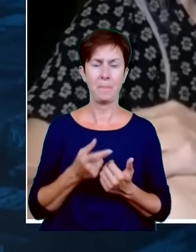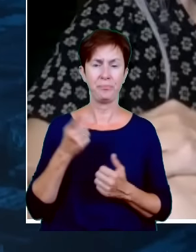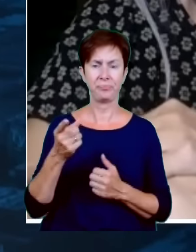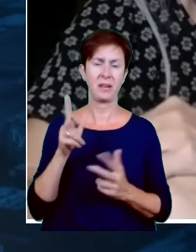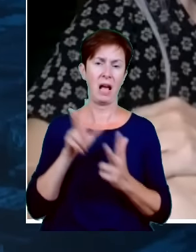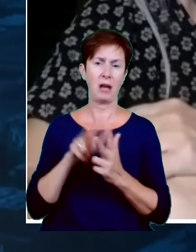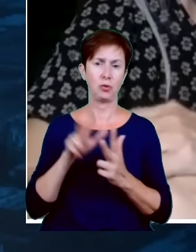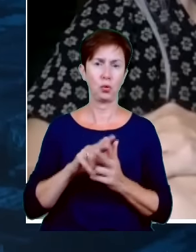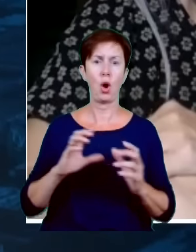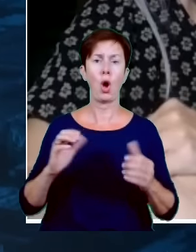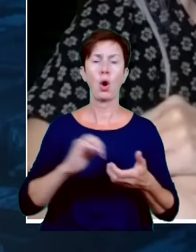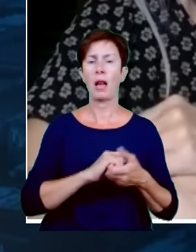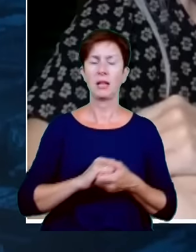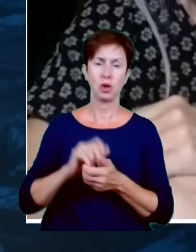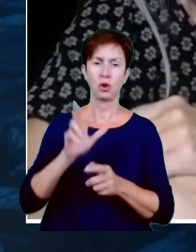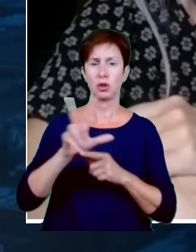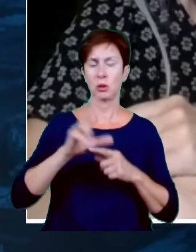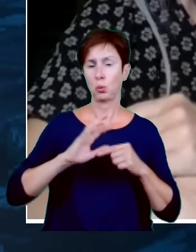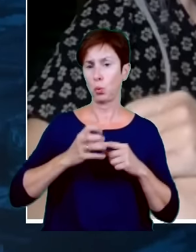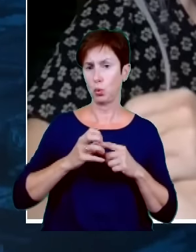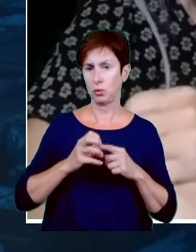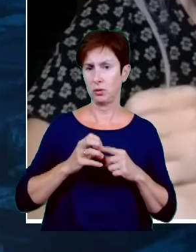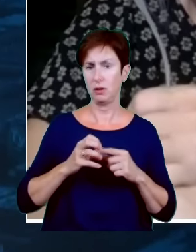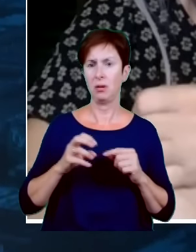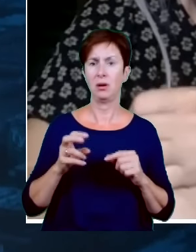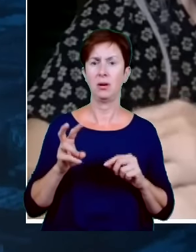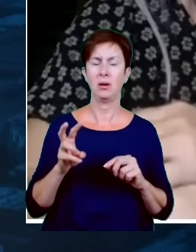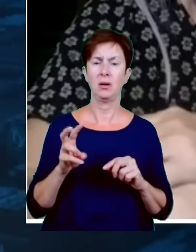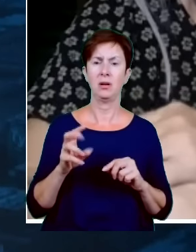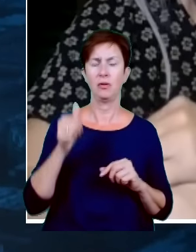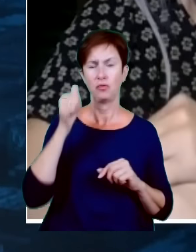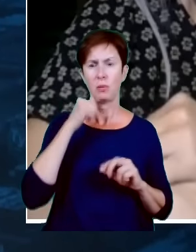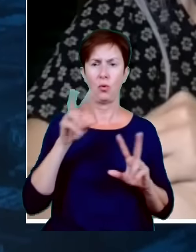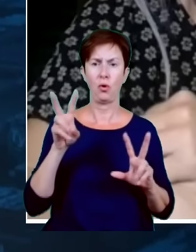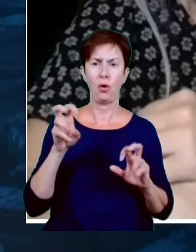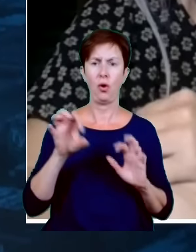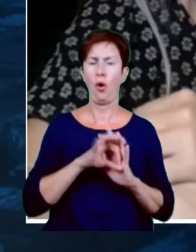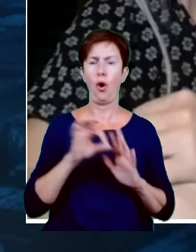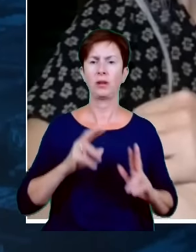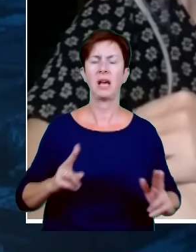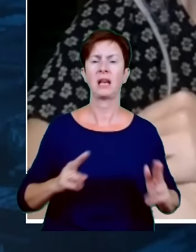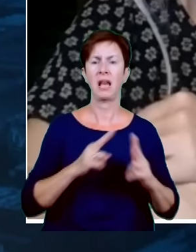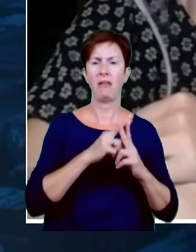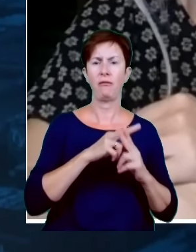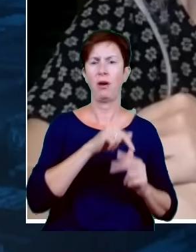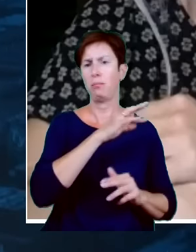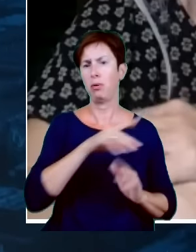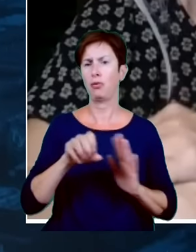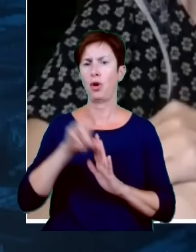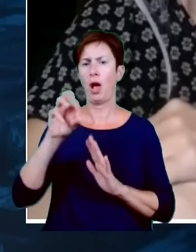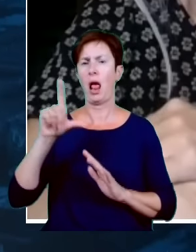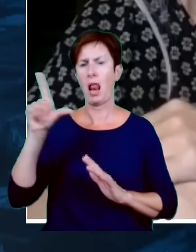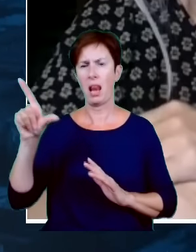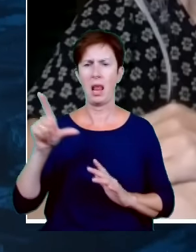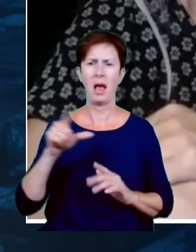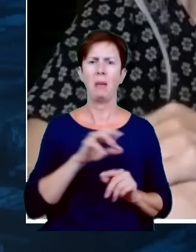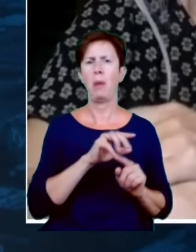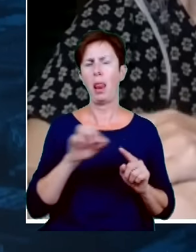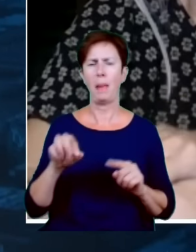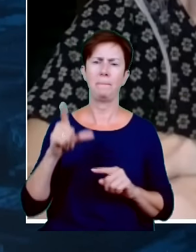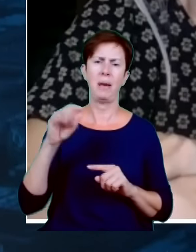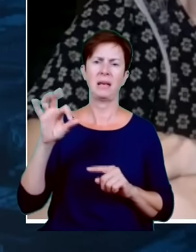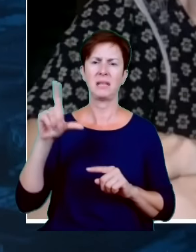13 grudnia takie hasło uto wczoraj od gwu aż po Hel tralalala PSL a tam w środku tego